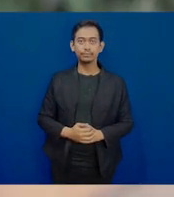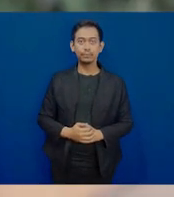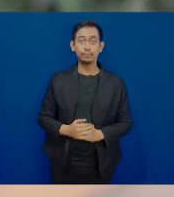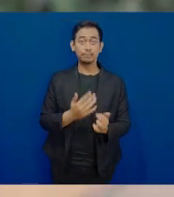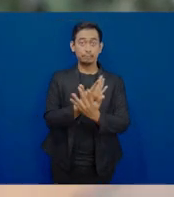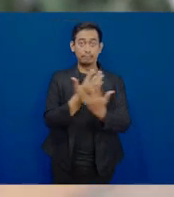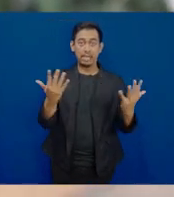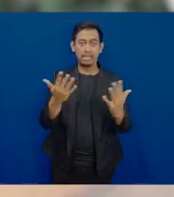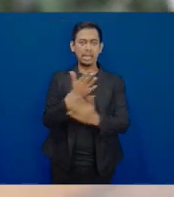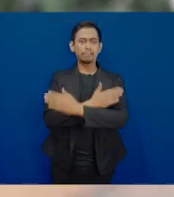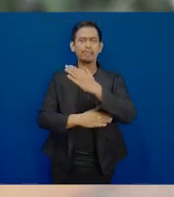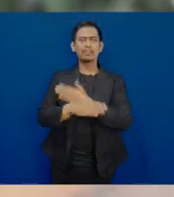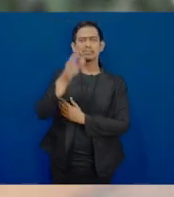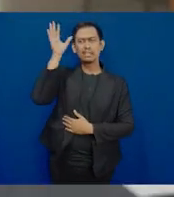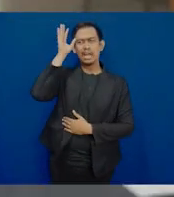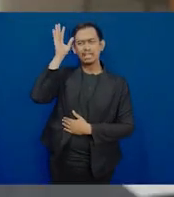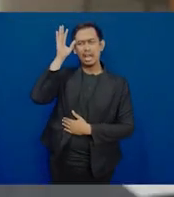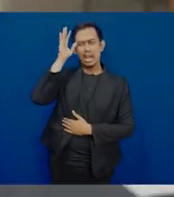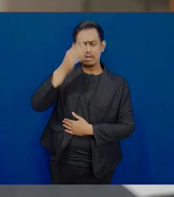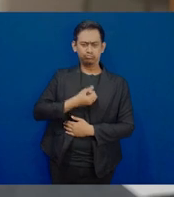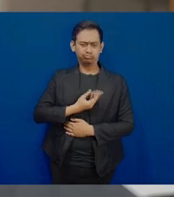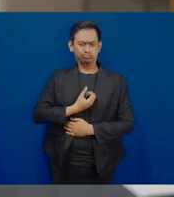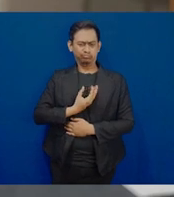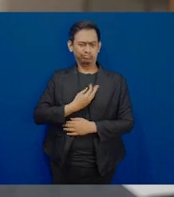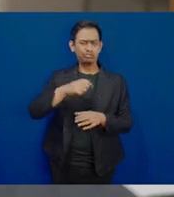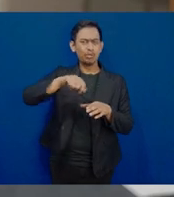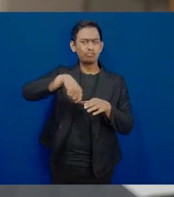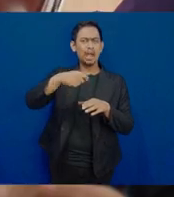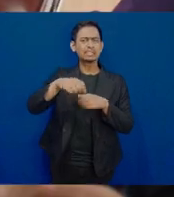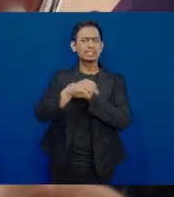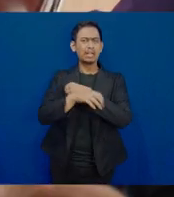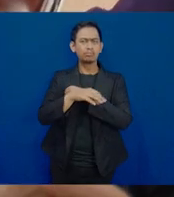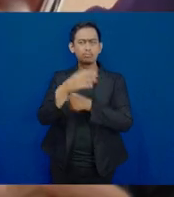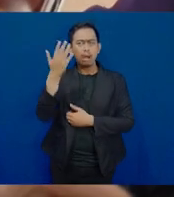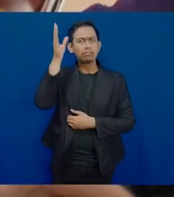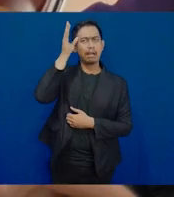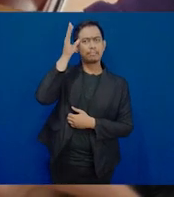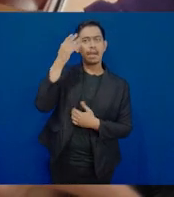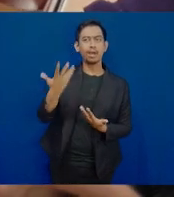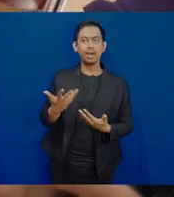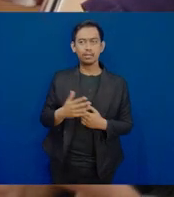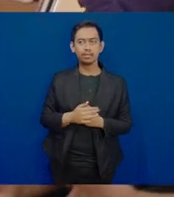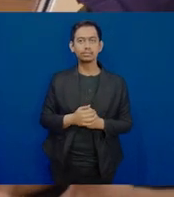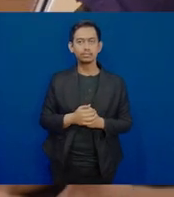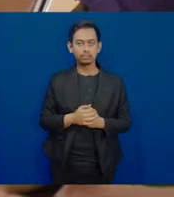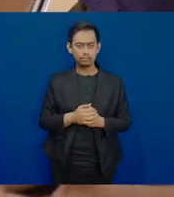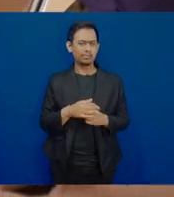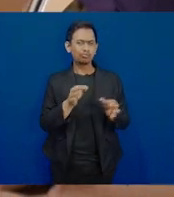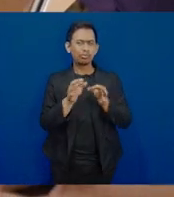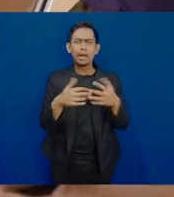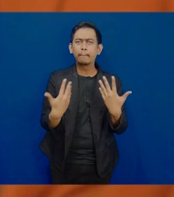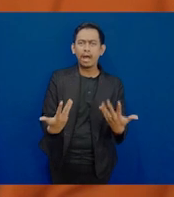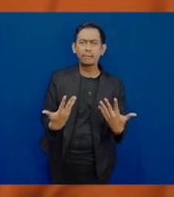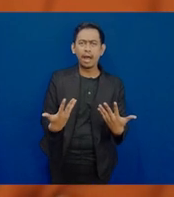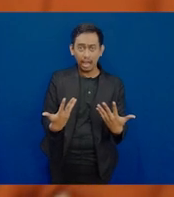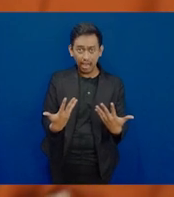Mereka enggak tahu kalau ternyata tensinya tinggi, kemudian kita rujuk ke puskesmas atau ke faskes pertama mereka di mana, kan tidak